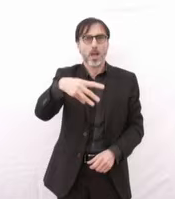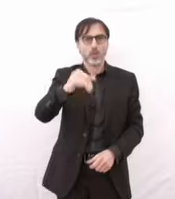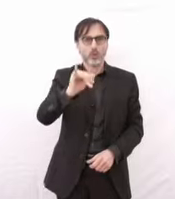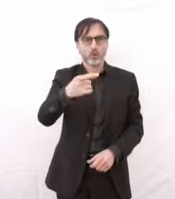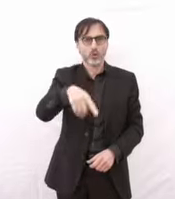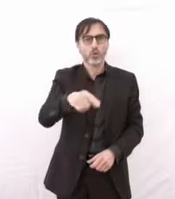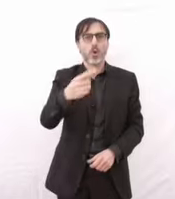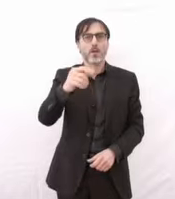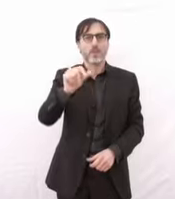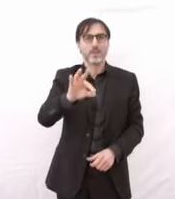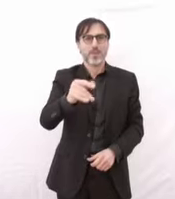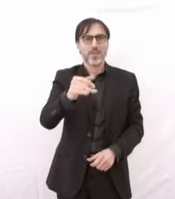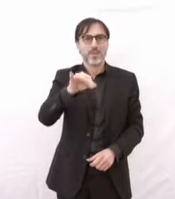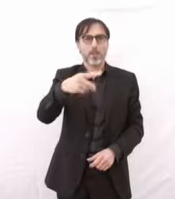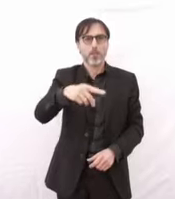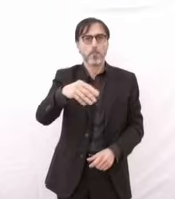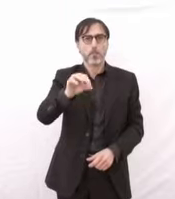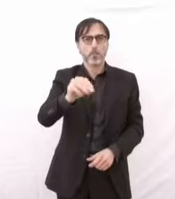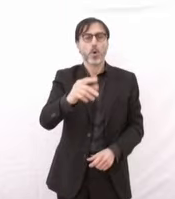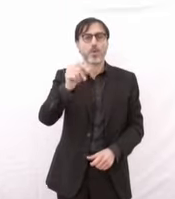Di Salvo,